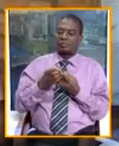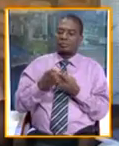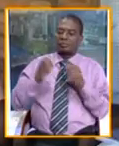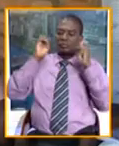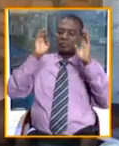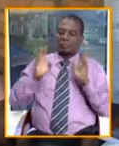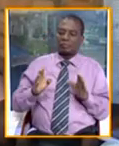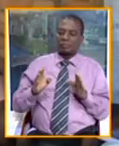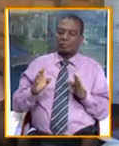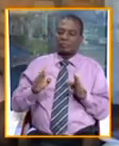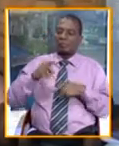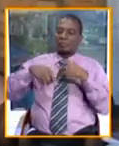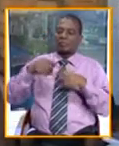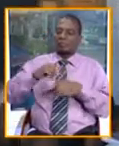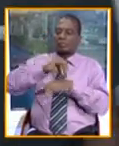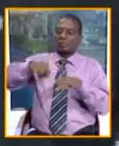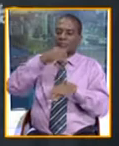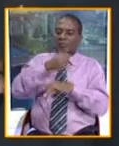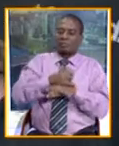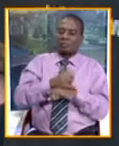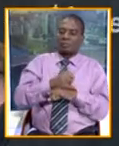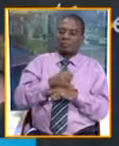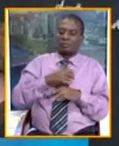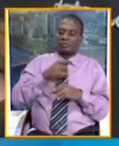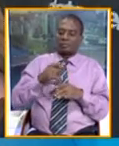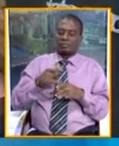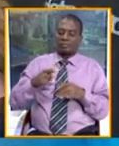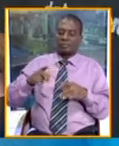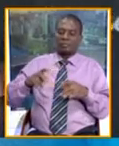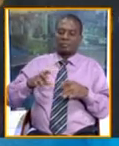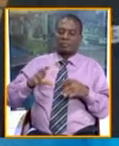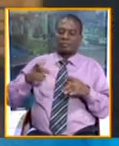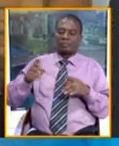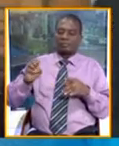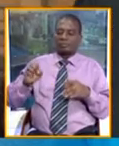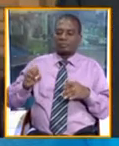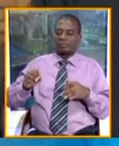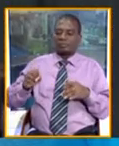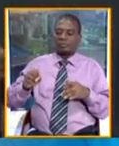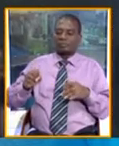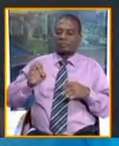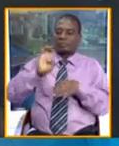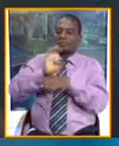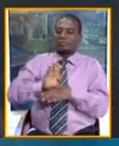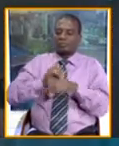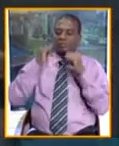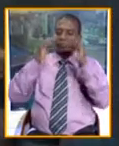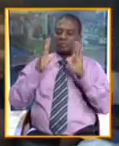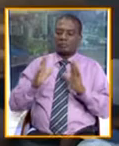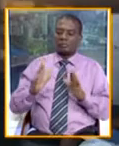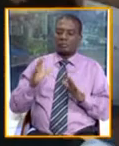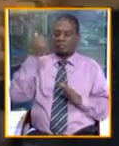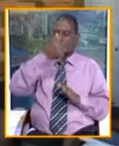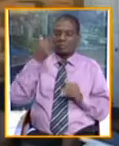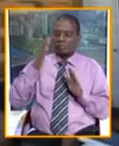d'enseignants-chercheurs. Elle est à l'international l'une des icônes les plus importantes de la culture ivoirienne en particulier et africaine